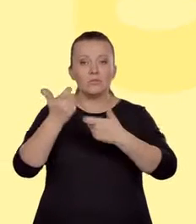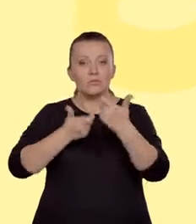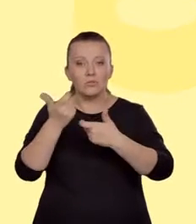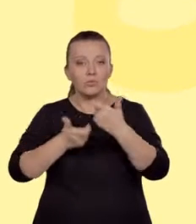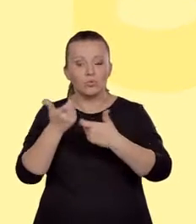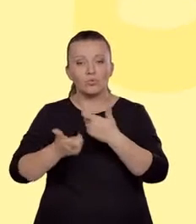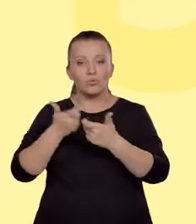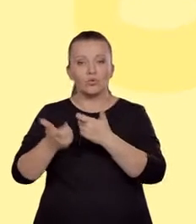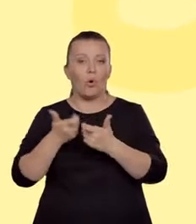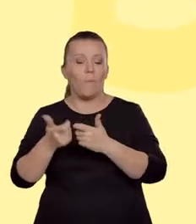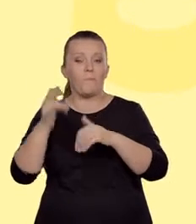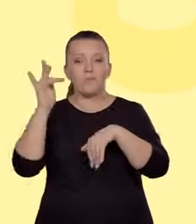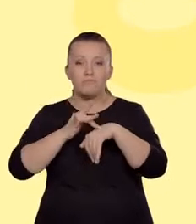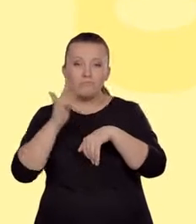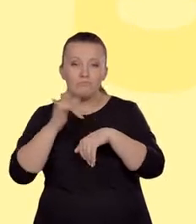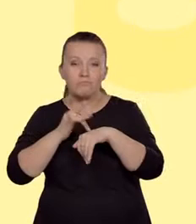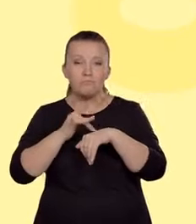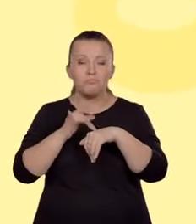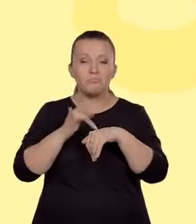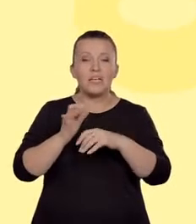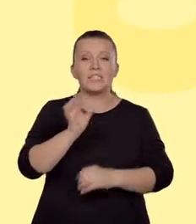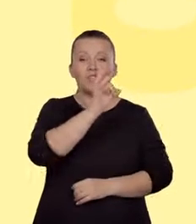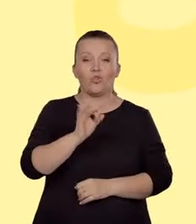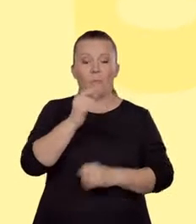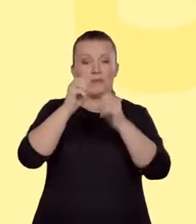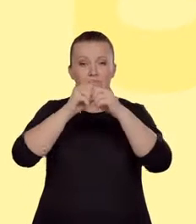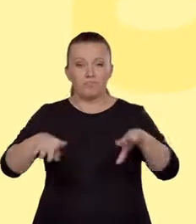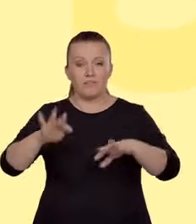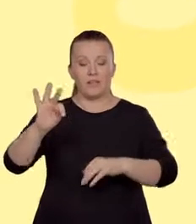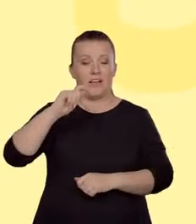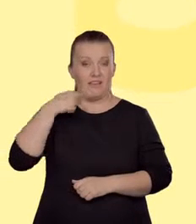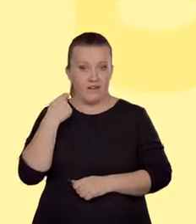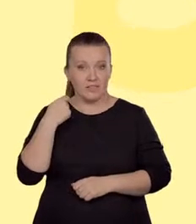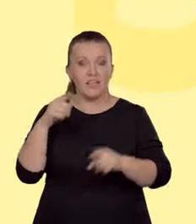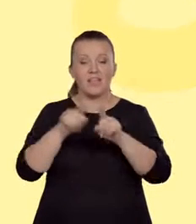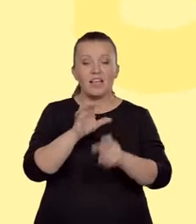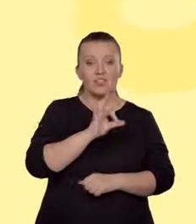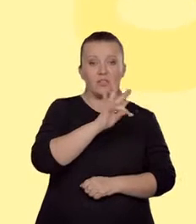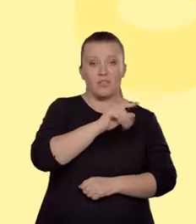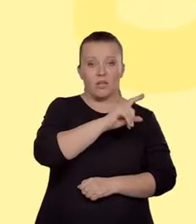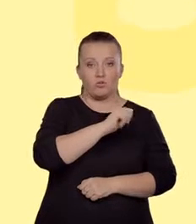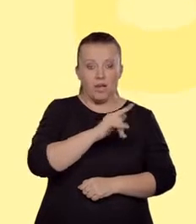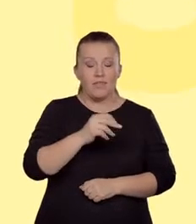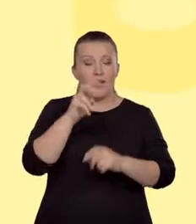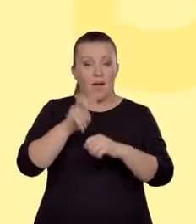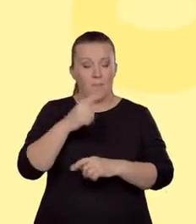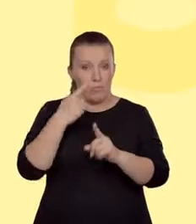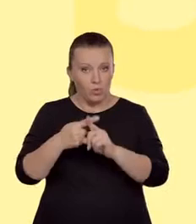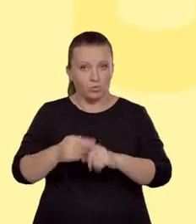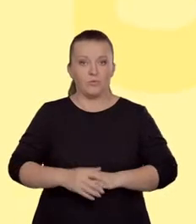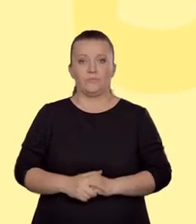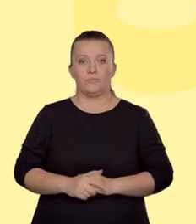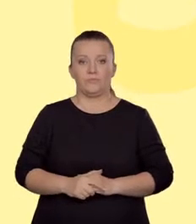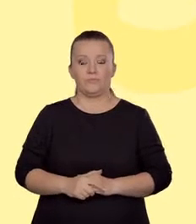Ostwalda, wyliczył stopień dysocjacji kwasu i także stężenie jonów wodorowych w roztworze kwasu. Warto